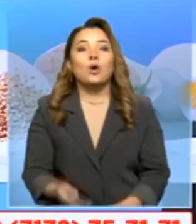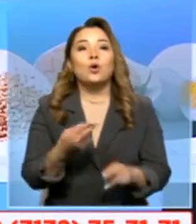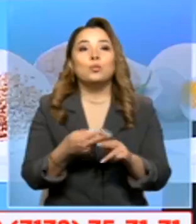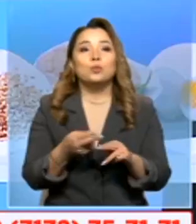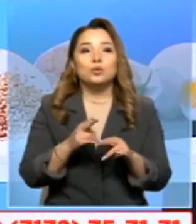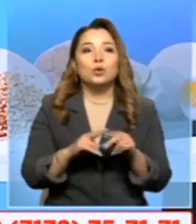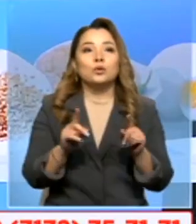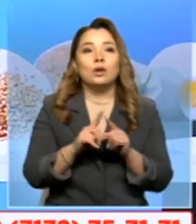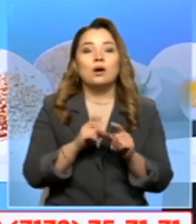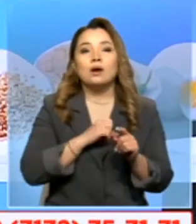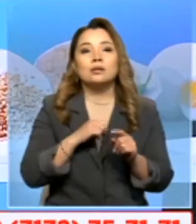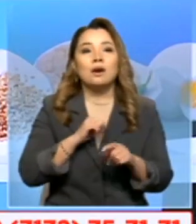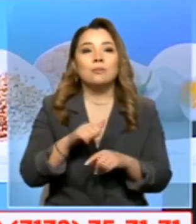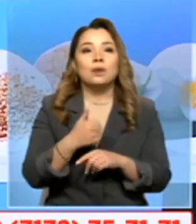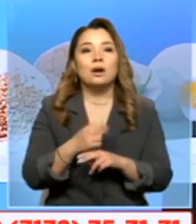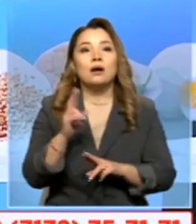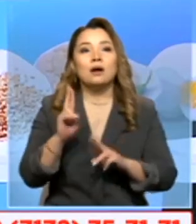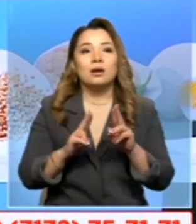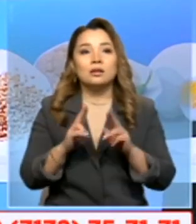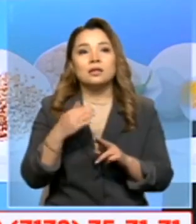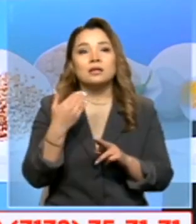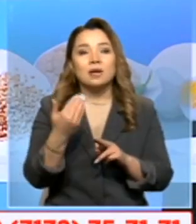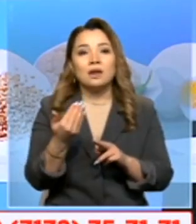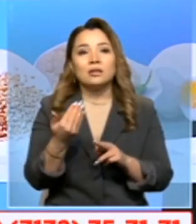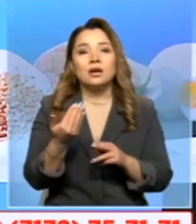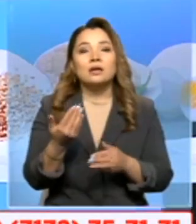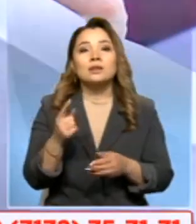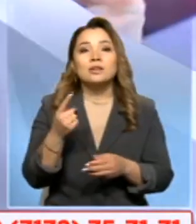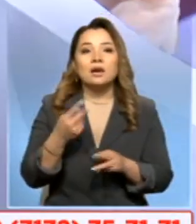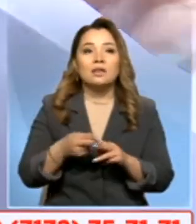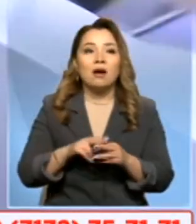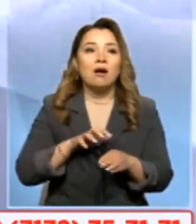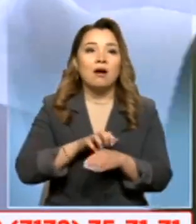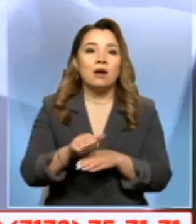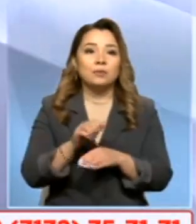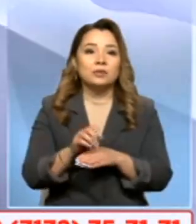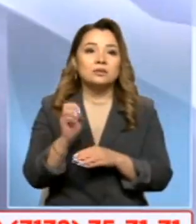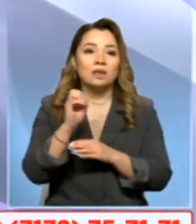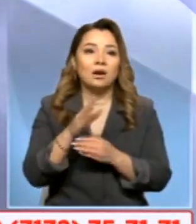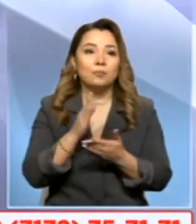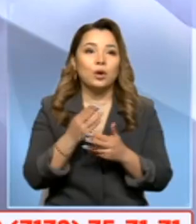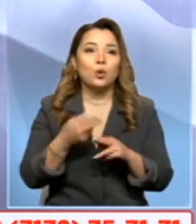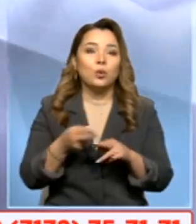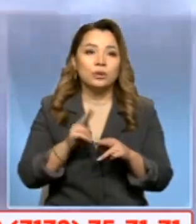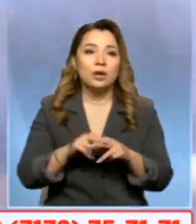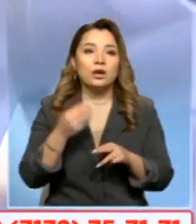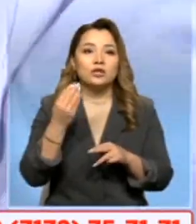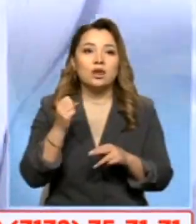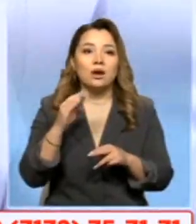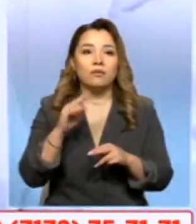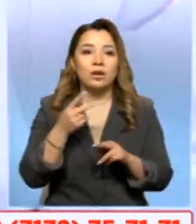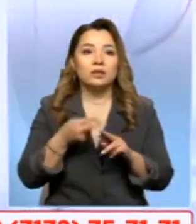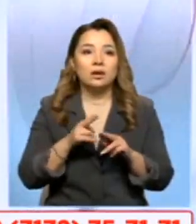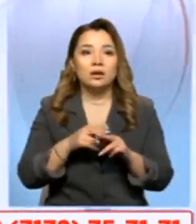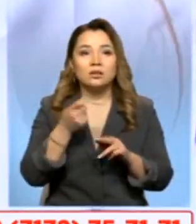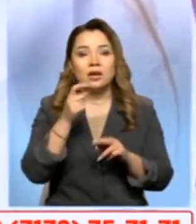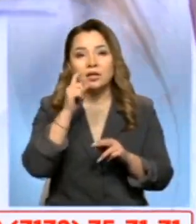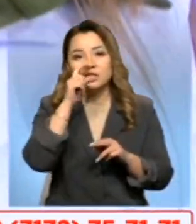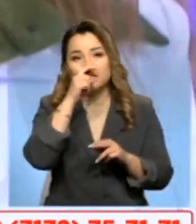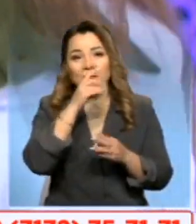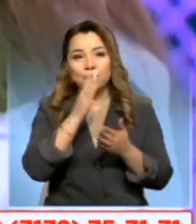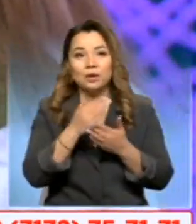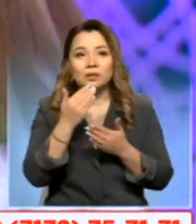жерде ең басты қағидасы, неге біз апельсин салып жатырмыз? Бұл шавельдің дәмінің өзі кішкене